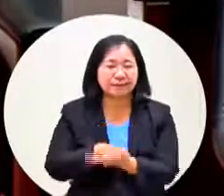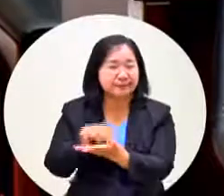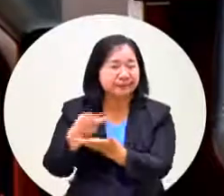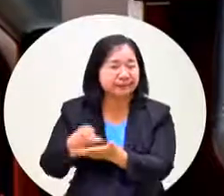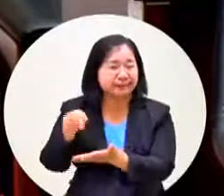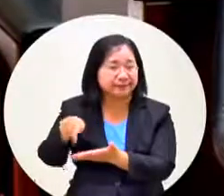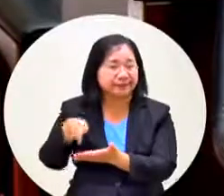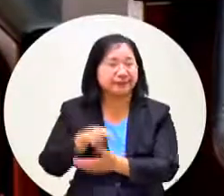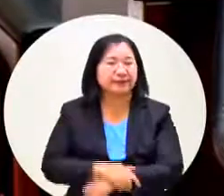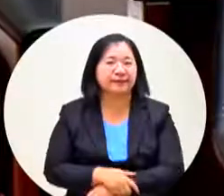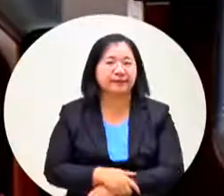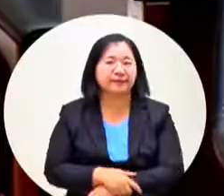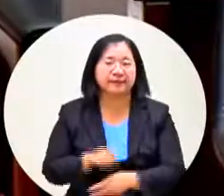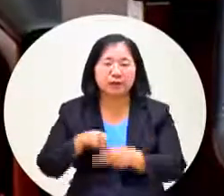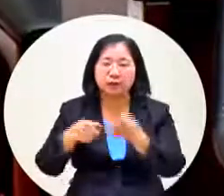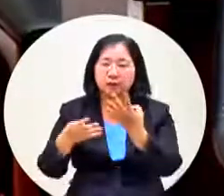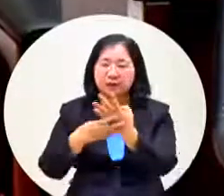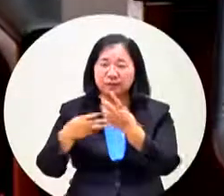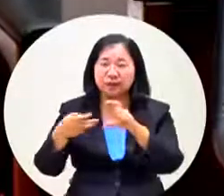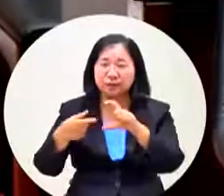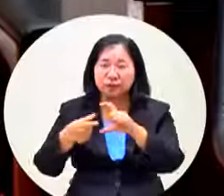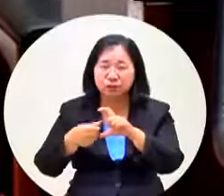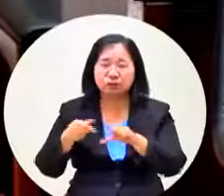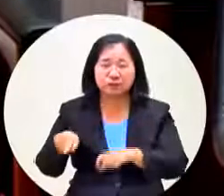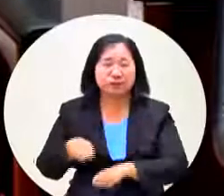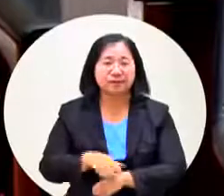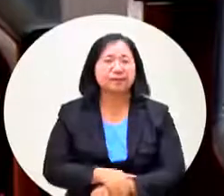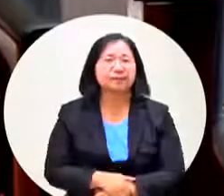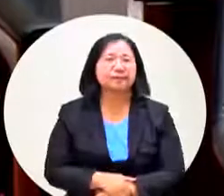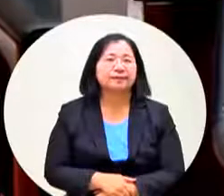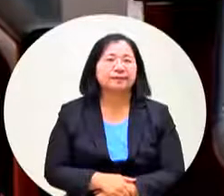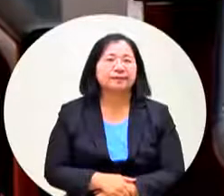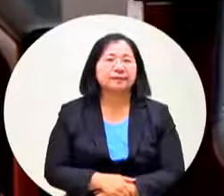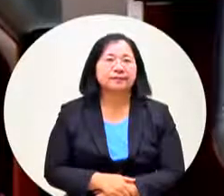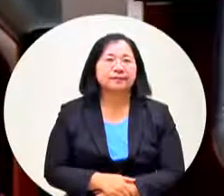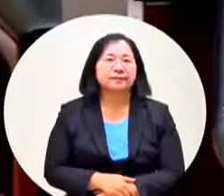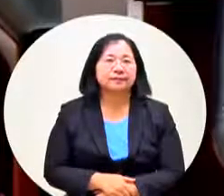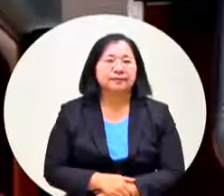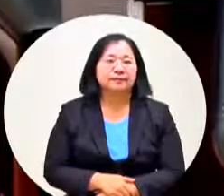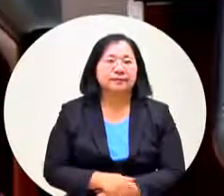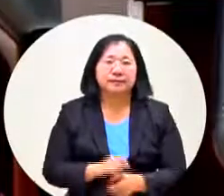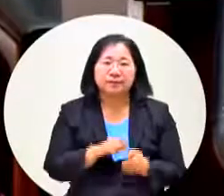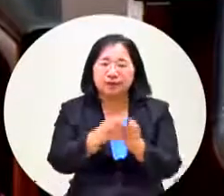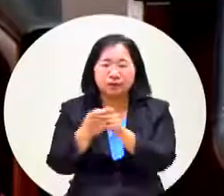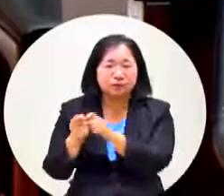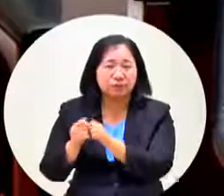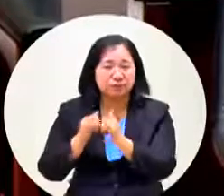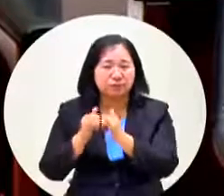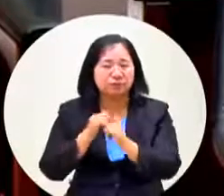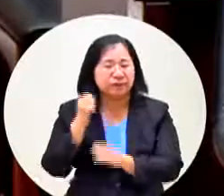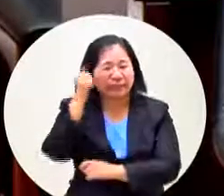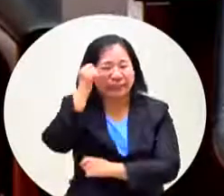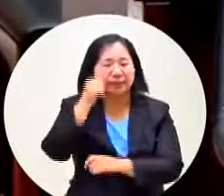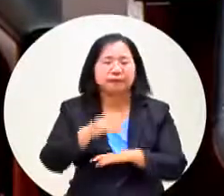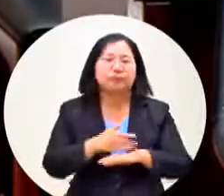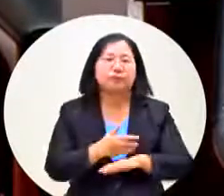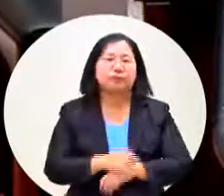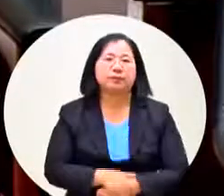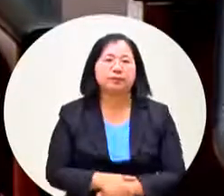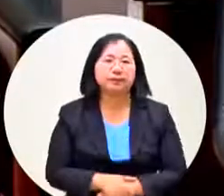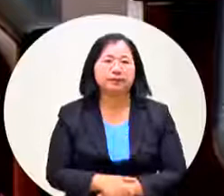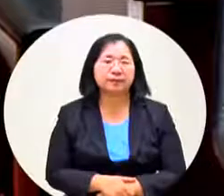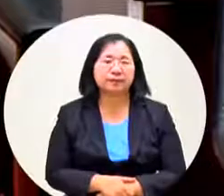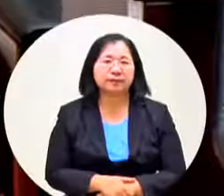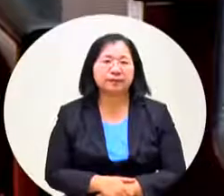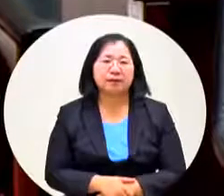因为伊这拢足少有徛家。所以，伊那如果会当开，要会当来变作吼咱的这